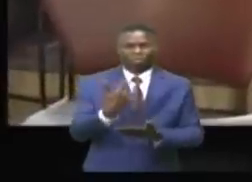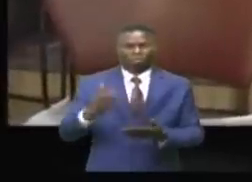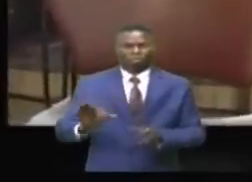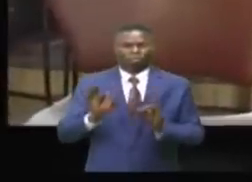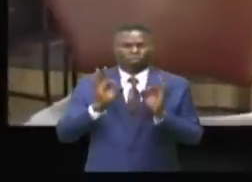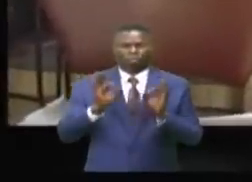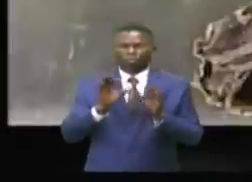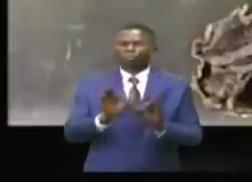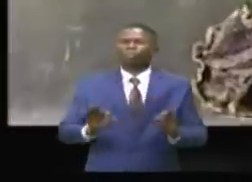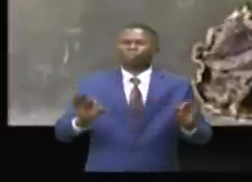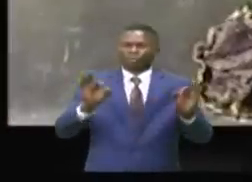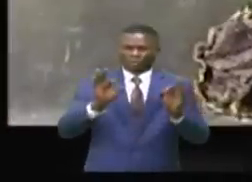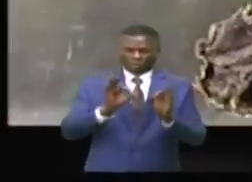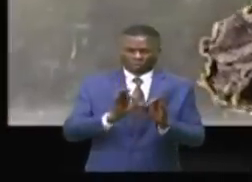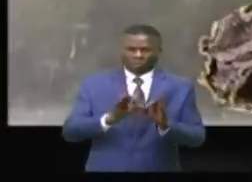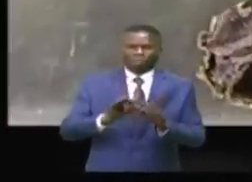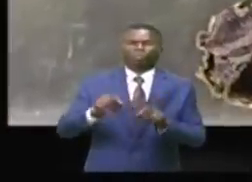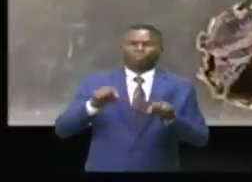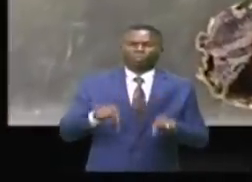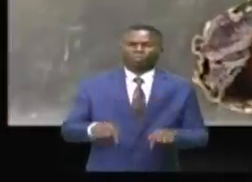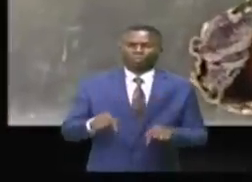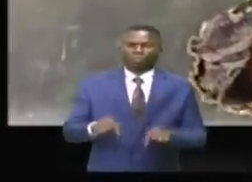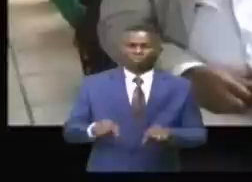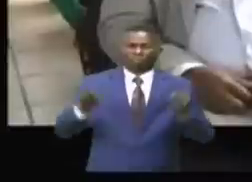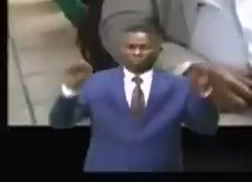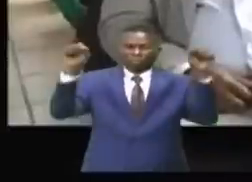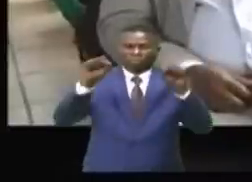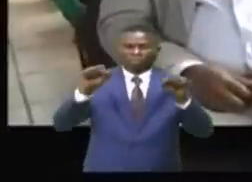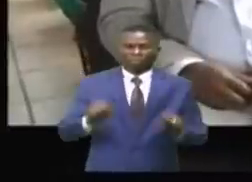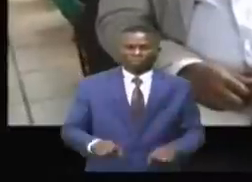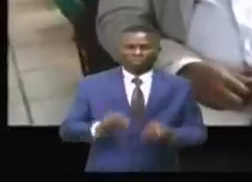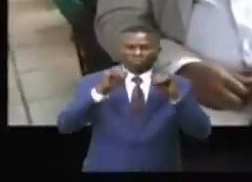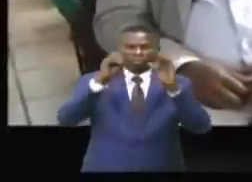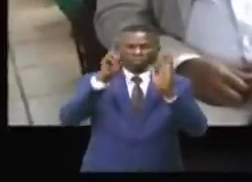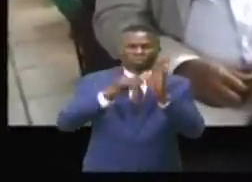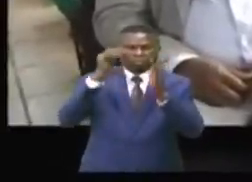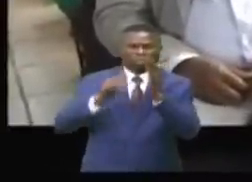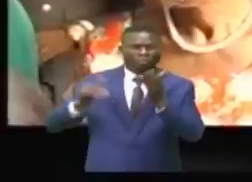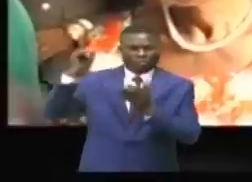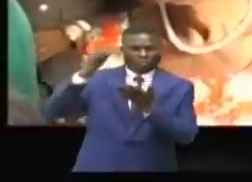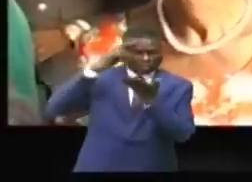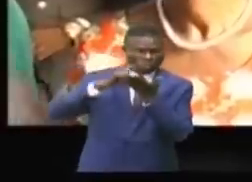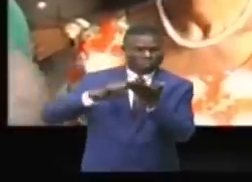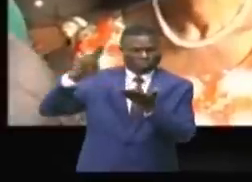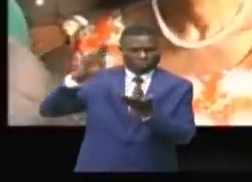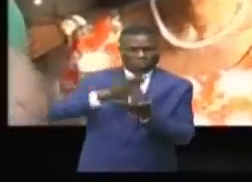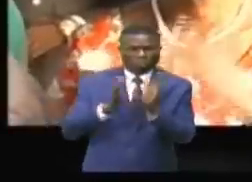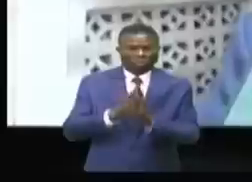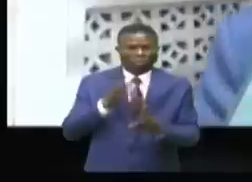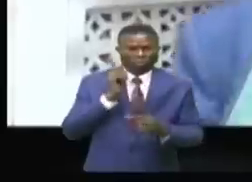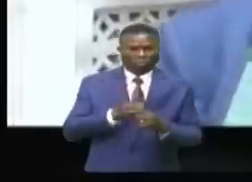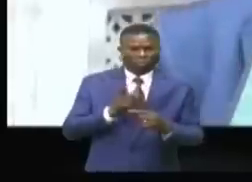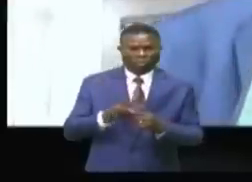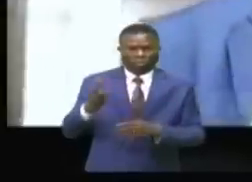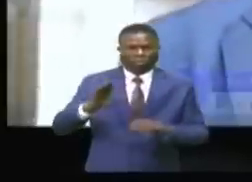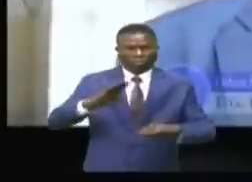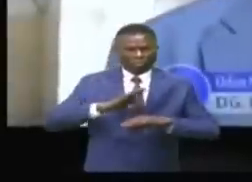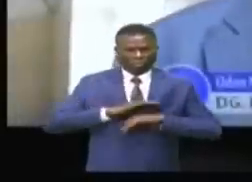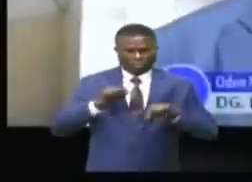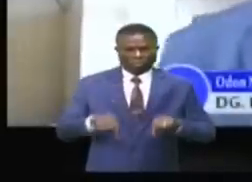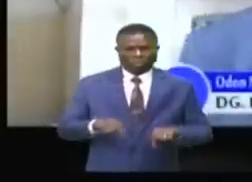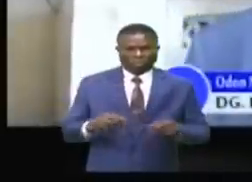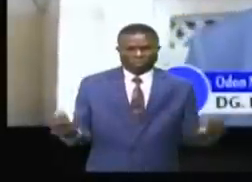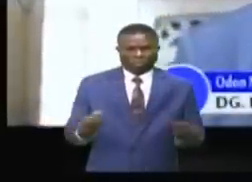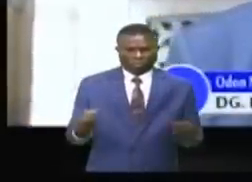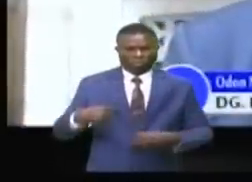quasiment indispensables à cette ère où le système d'enseignement supérieur universitaire devient exigeant. Je suis satisfait aujourd'hui puisque